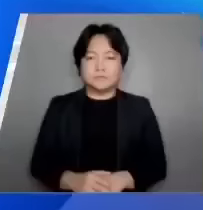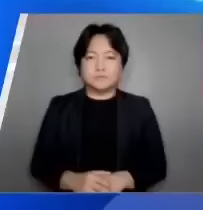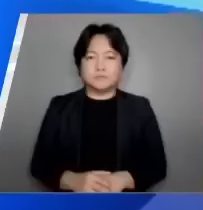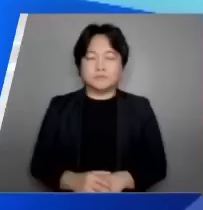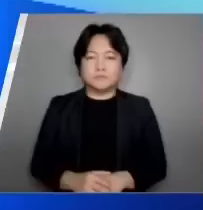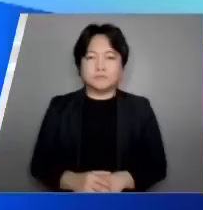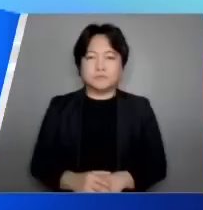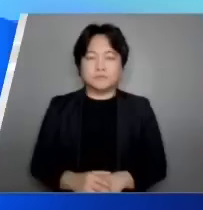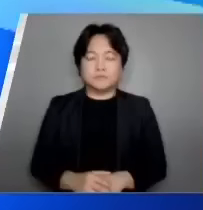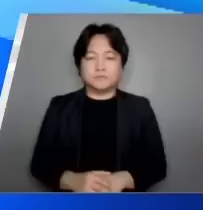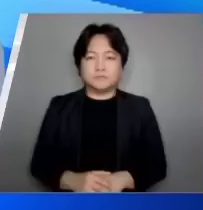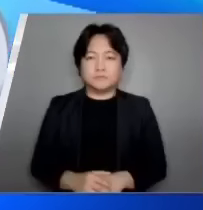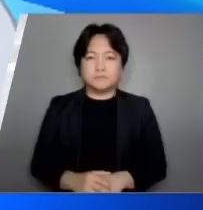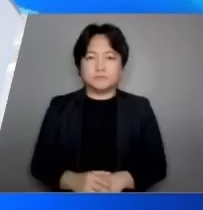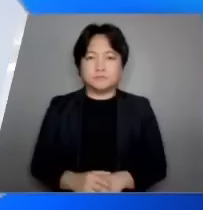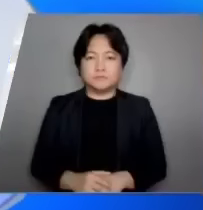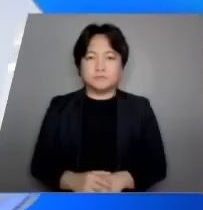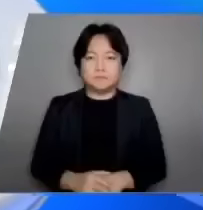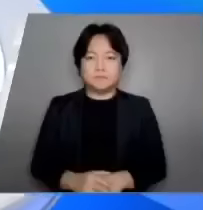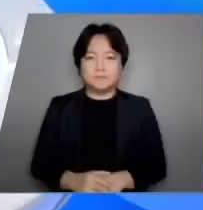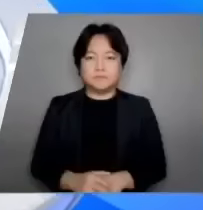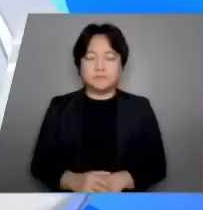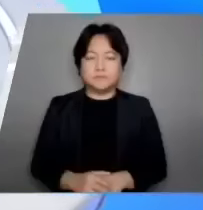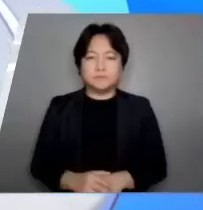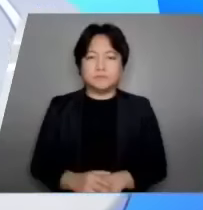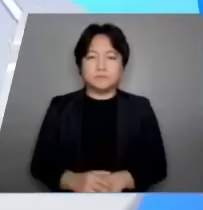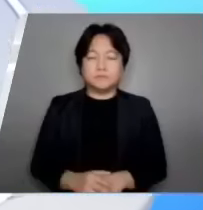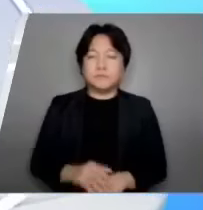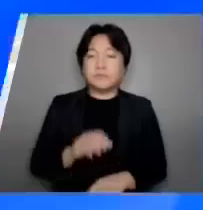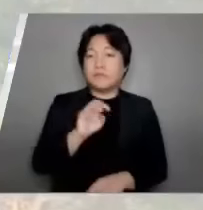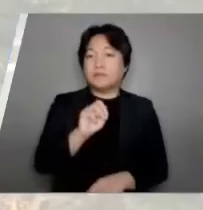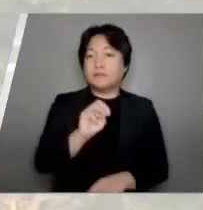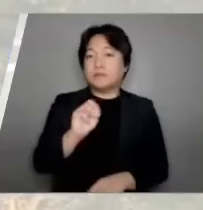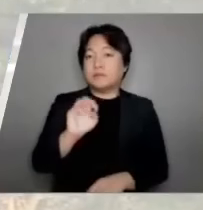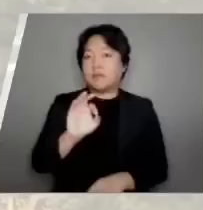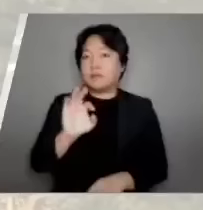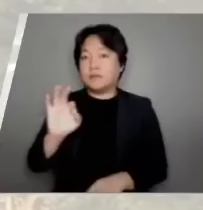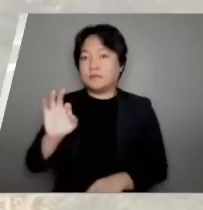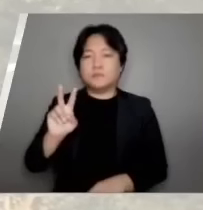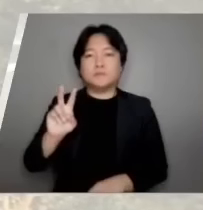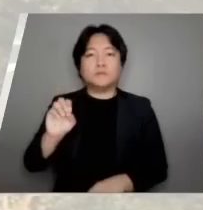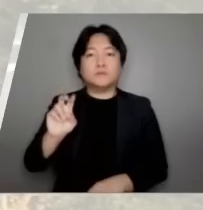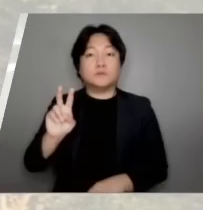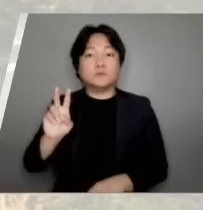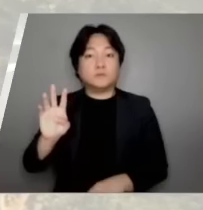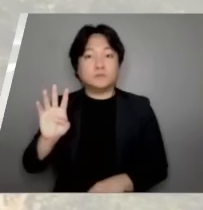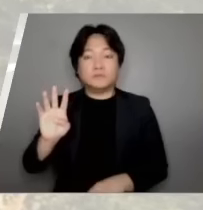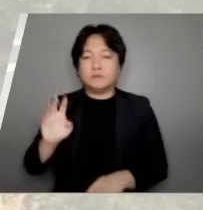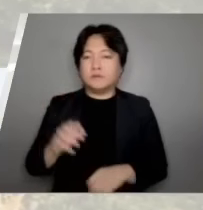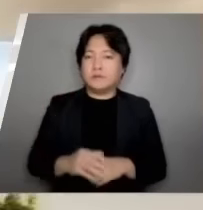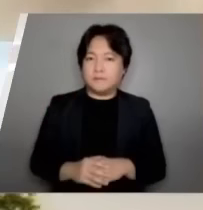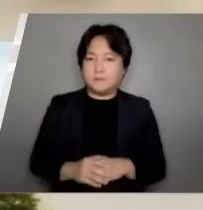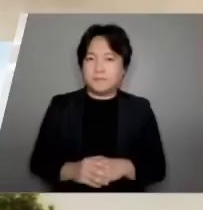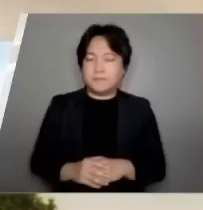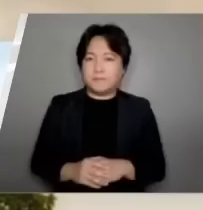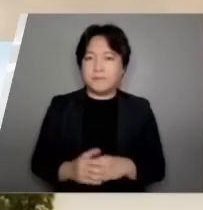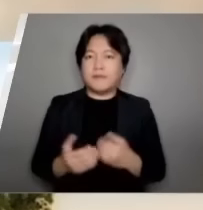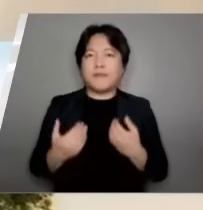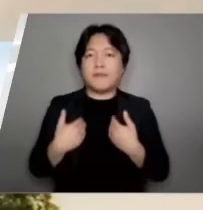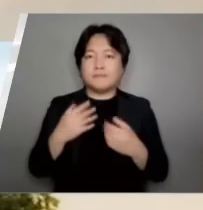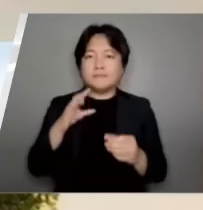Inanunsyo na ang unang limang entries para sa Metro Manila Film Festival 2024. Pasok dito ang entry ng GMA Pictures at GMA Public